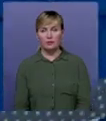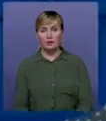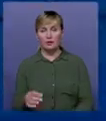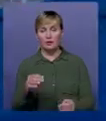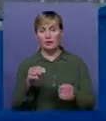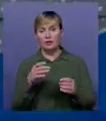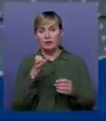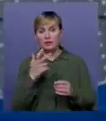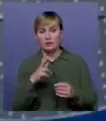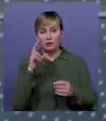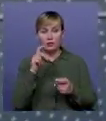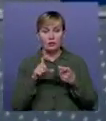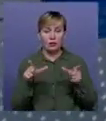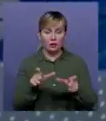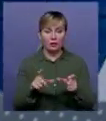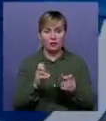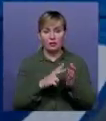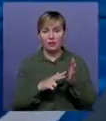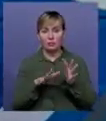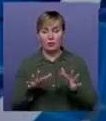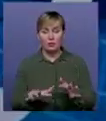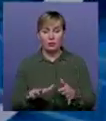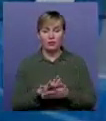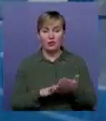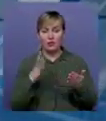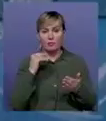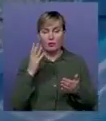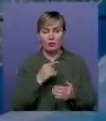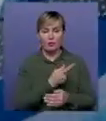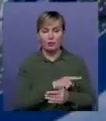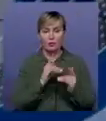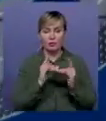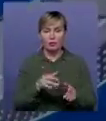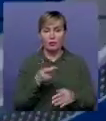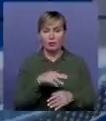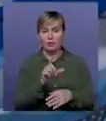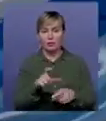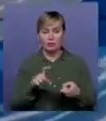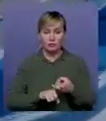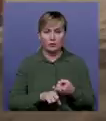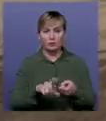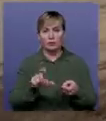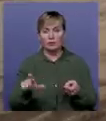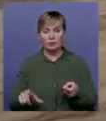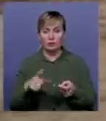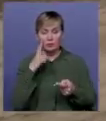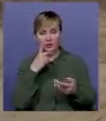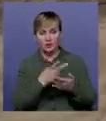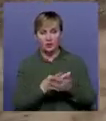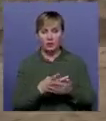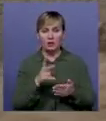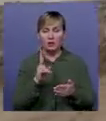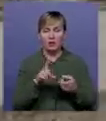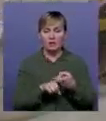Строительство карантинного центра на 280 мест продолжается в Алматы. Госпиталь предназначен для контактных пациентов с подозрением на